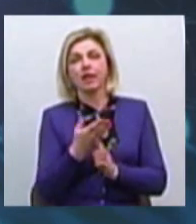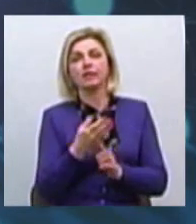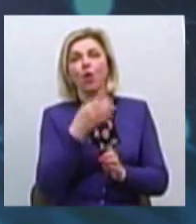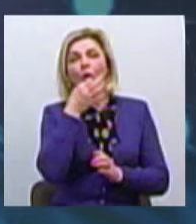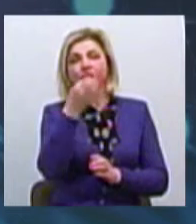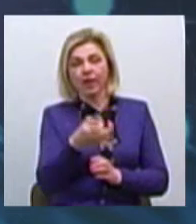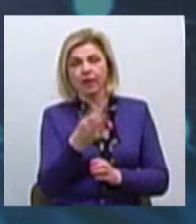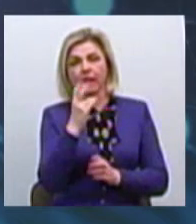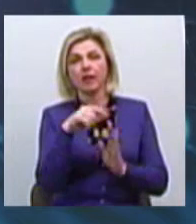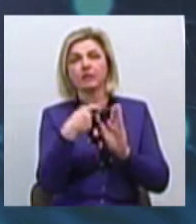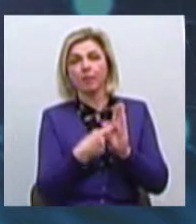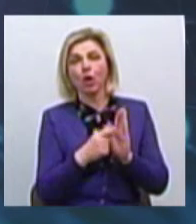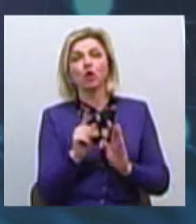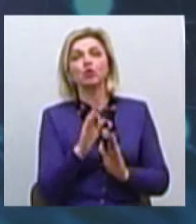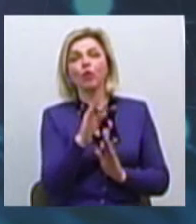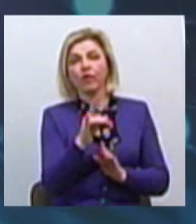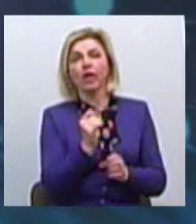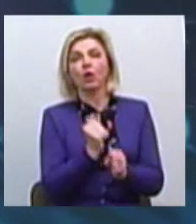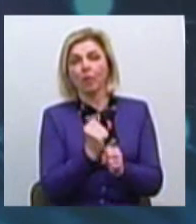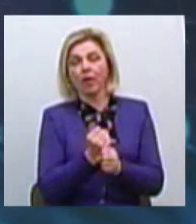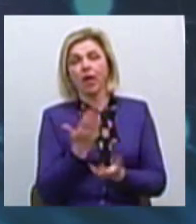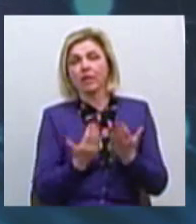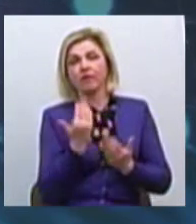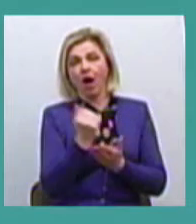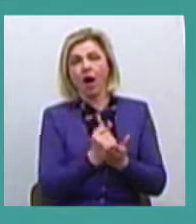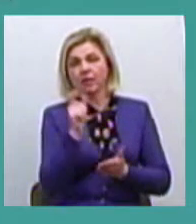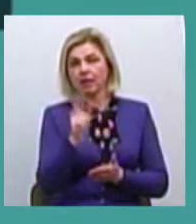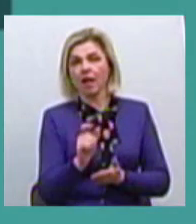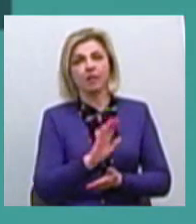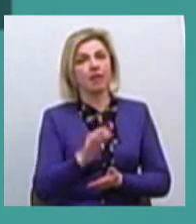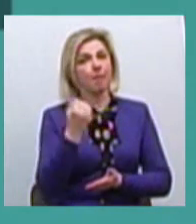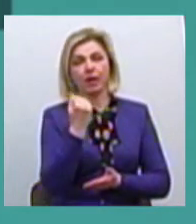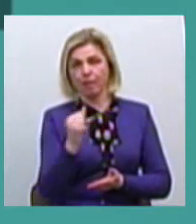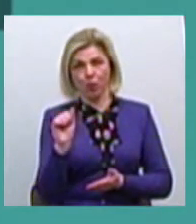робитимете, якщо ваш кандидат не переможе? Будь ласка.